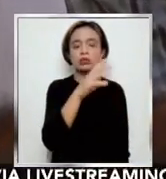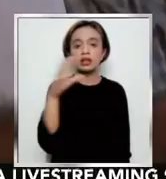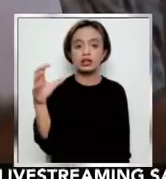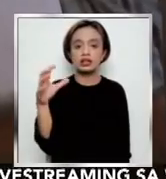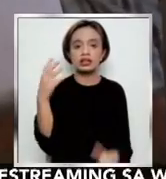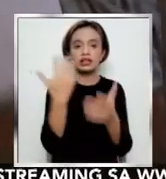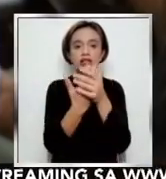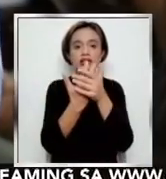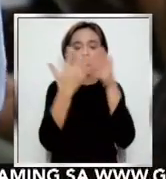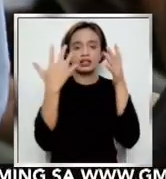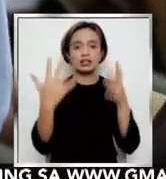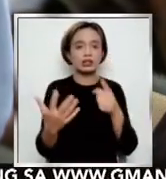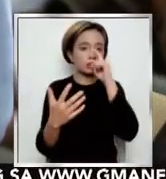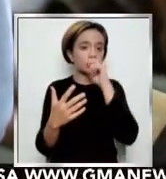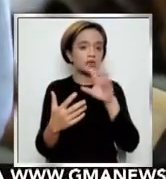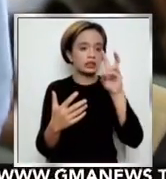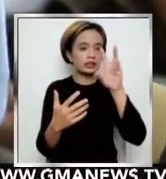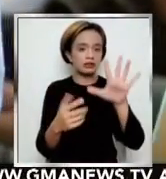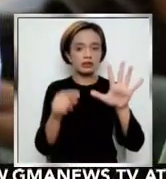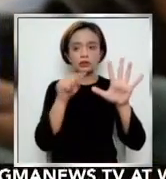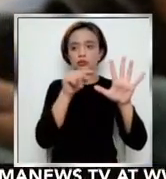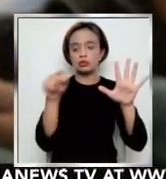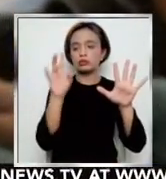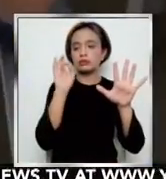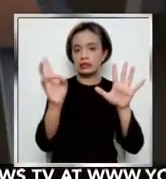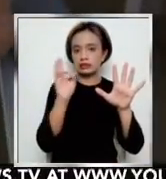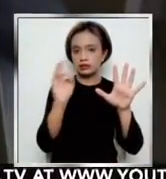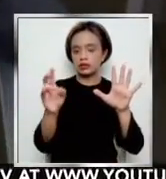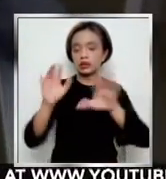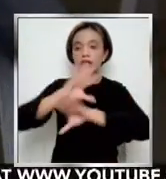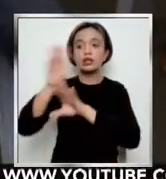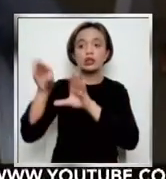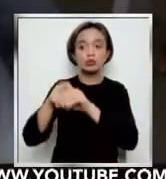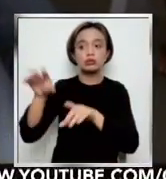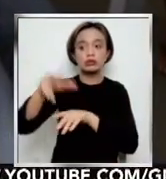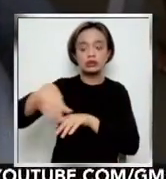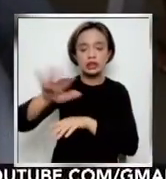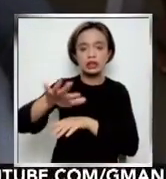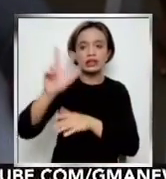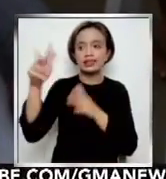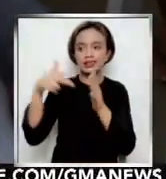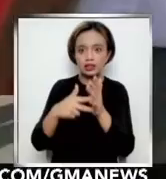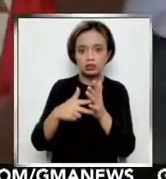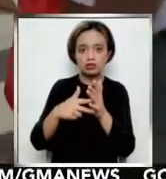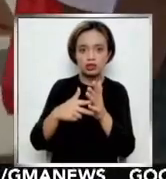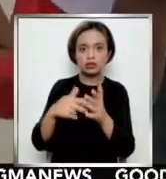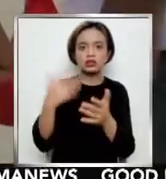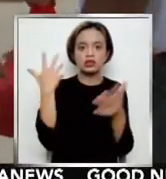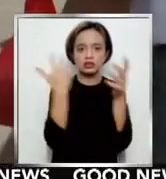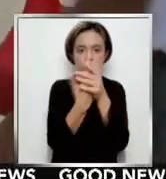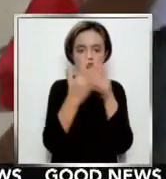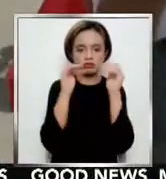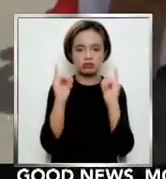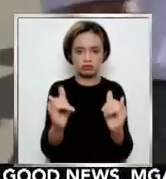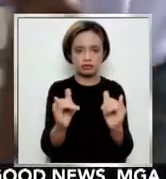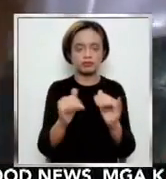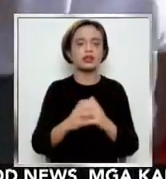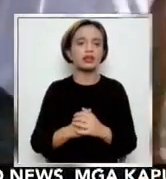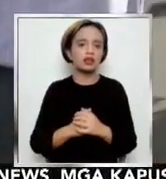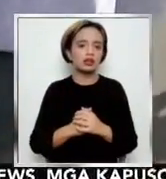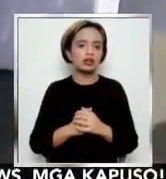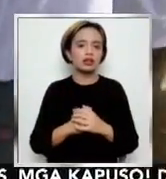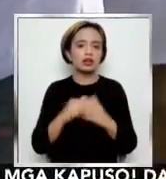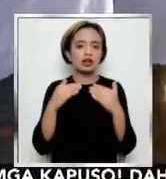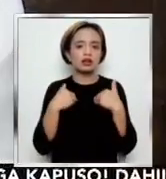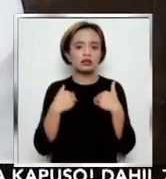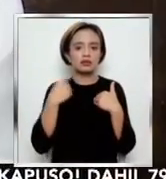nasa edad 65 hanggang 70. Kabilang sila sa nasa 30,000 nakakulong sa Bilibid na meron lang kapasidad para sa